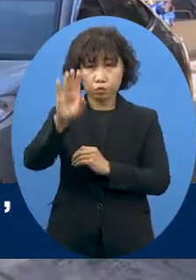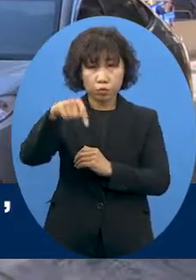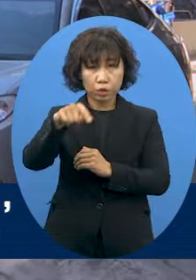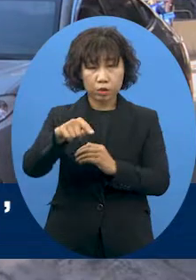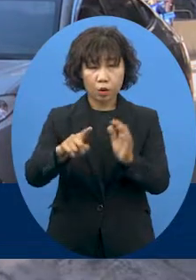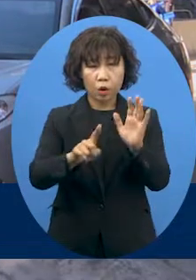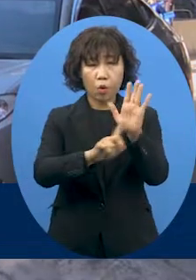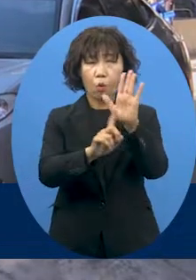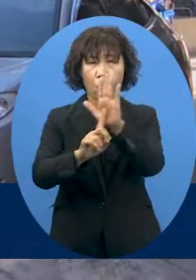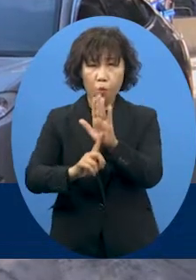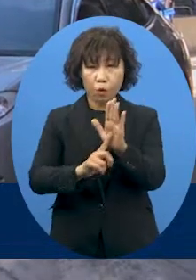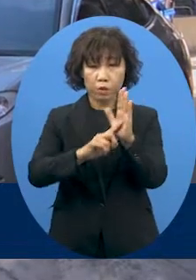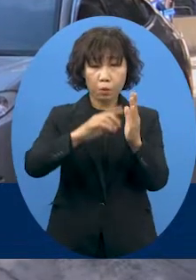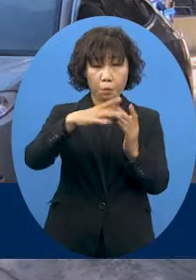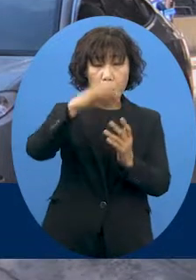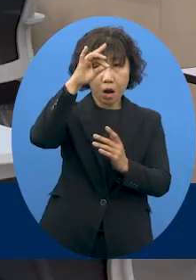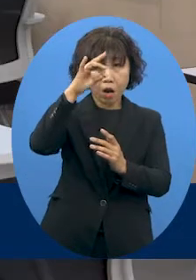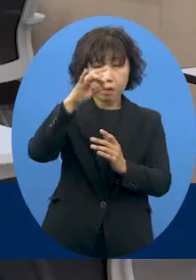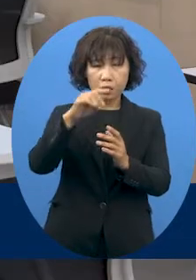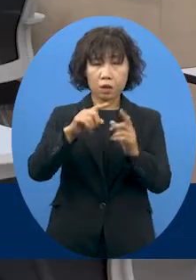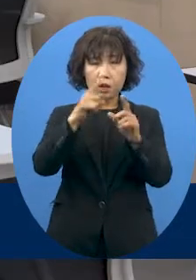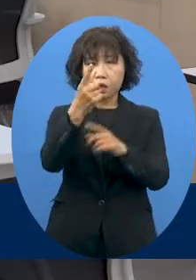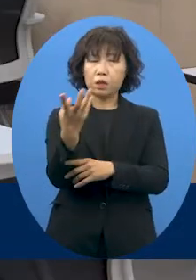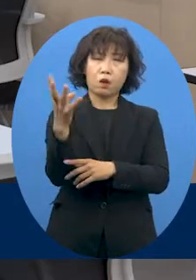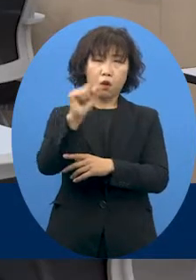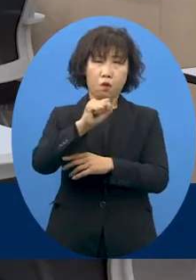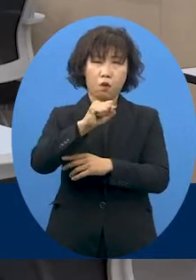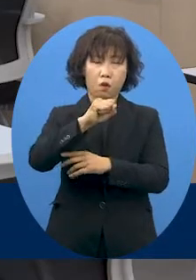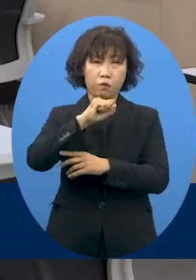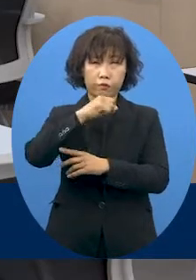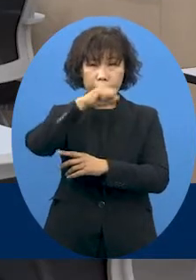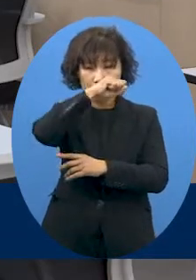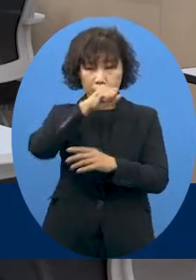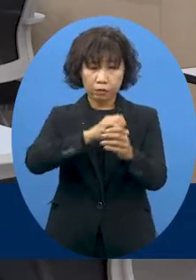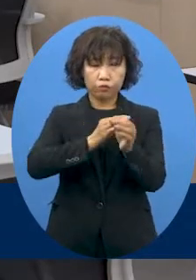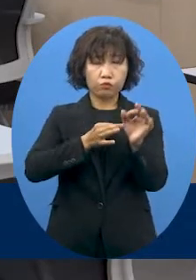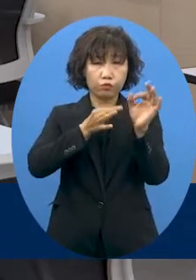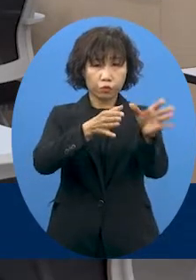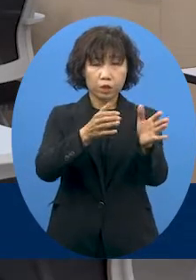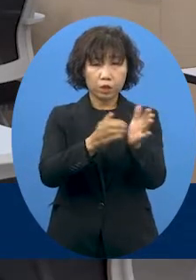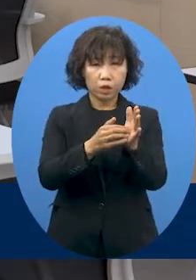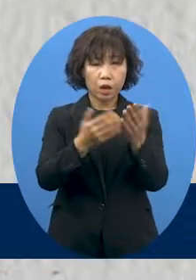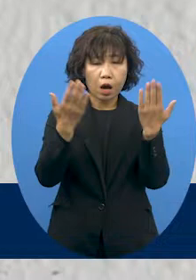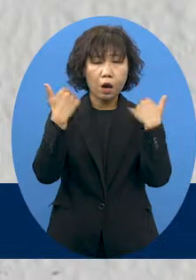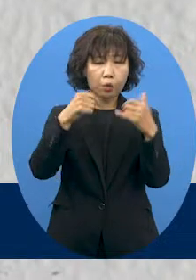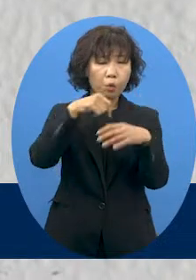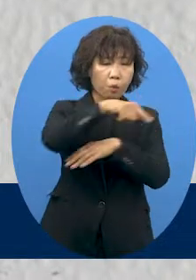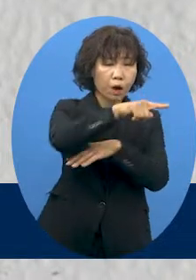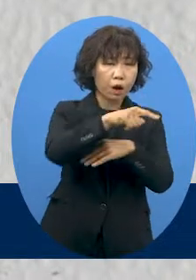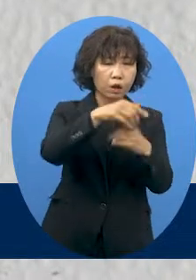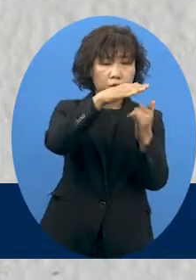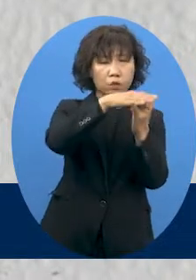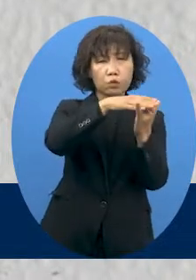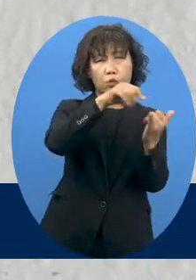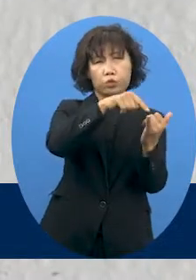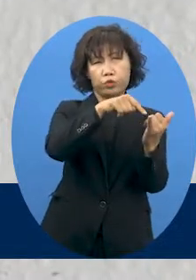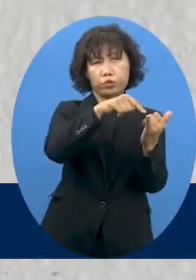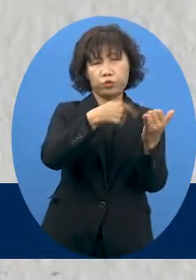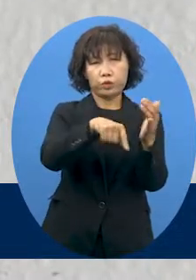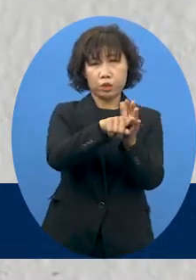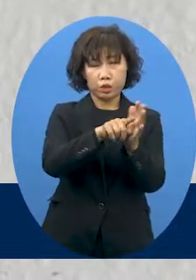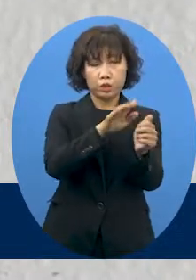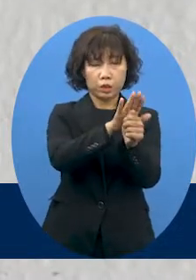공간 조성 사업 공모에 선정돼 확보된 총 사업비 1억원을 투입해 학교 밖 소년을 위한 종합지원